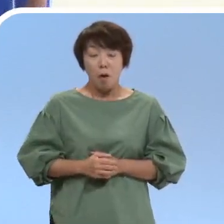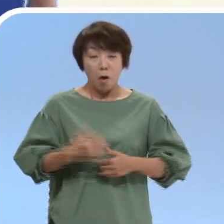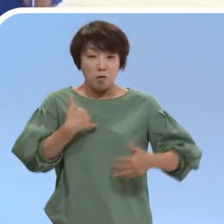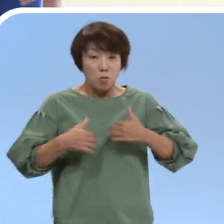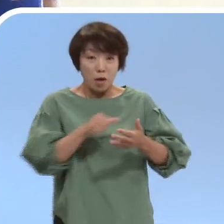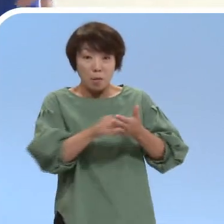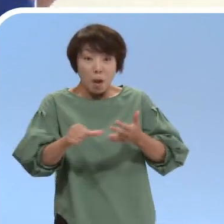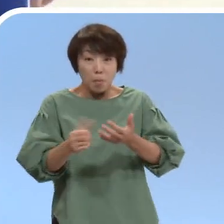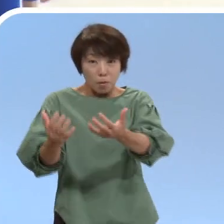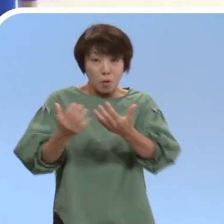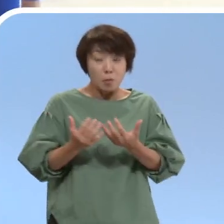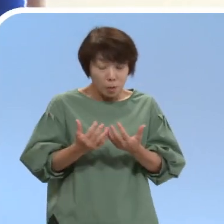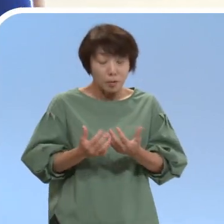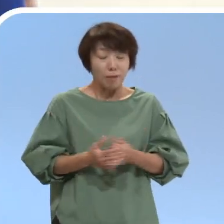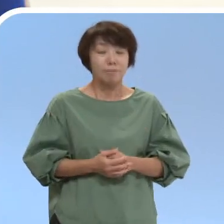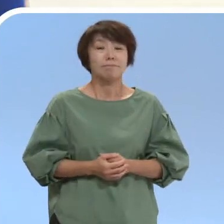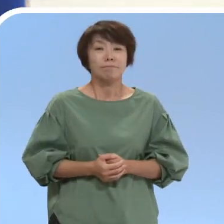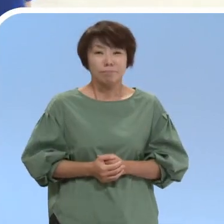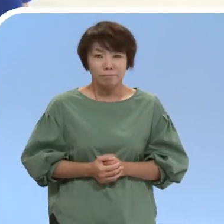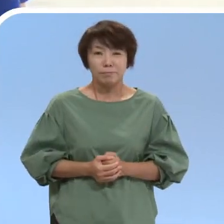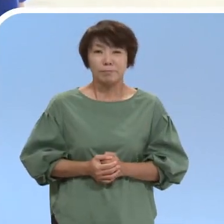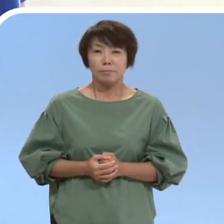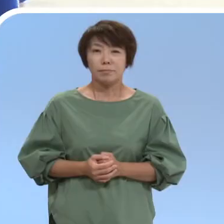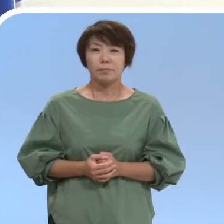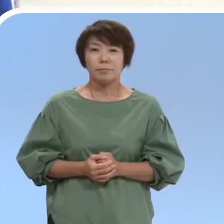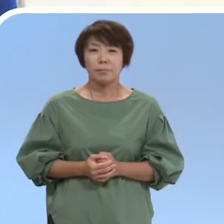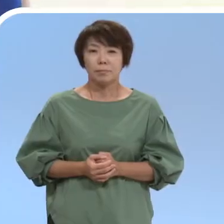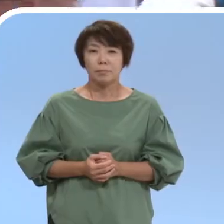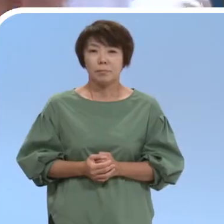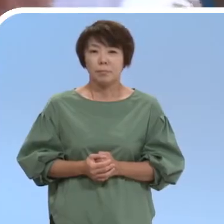です。 愉快なメンバーたちが来てくれたんですか。